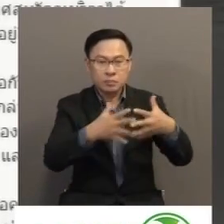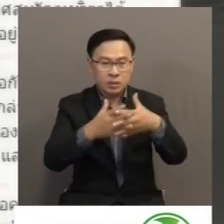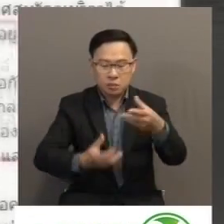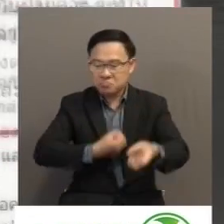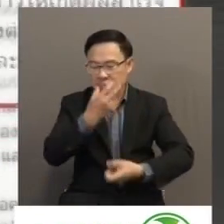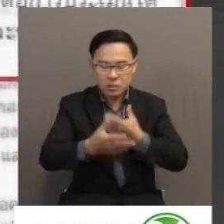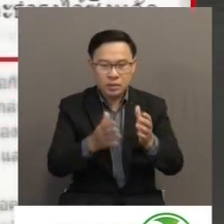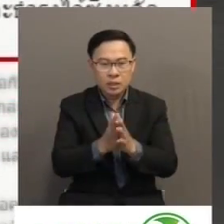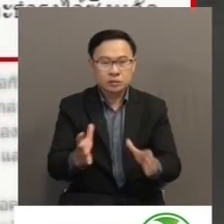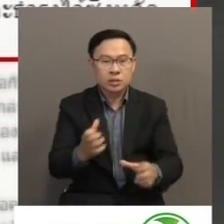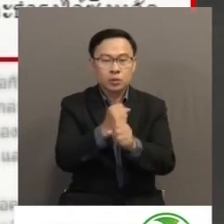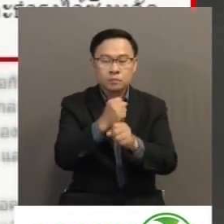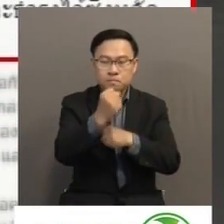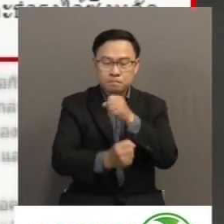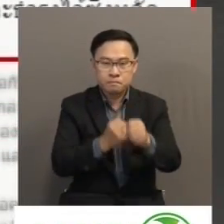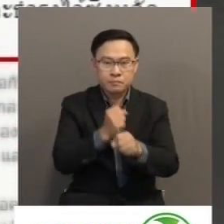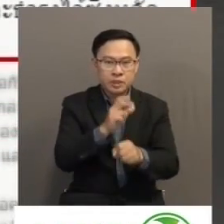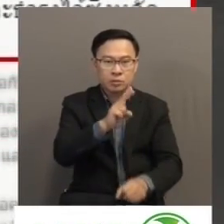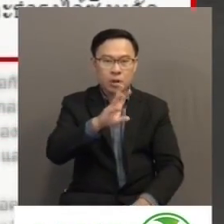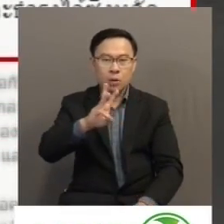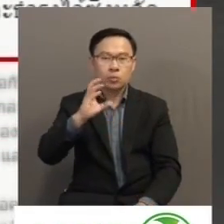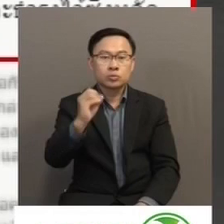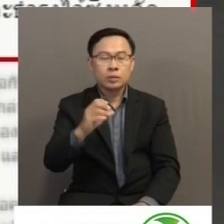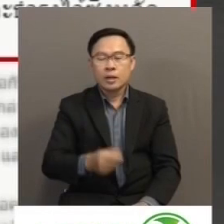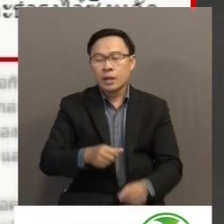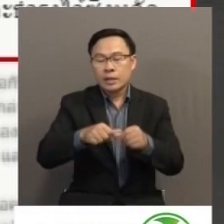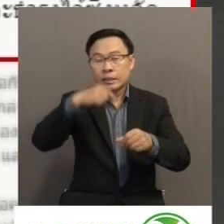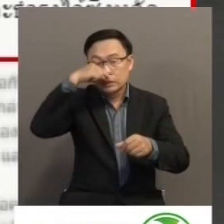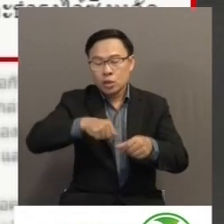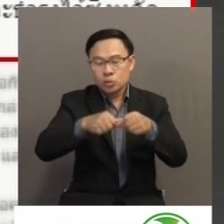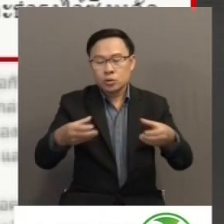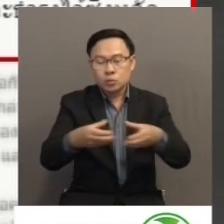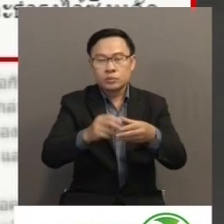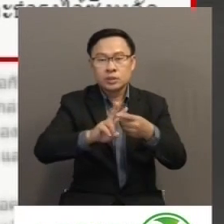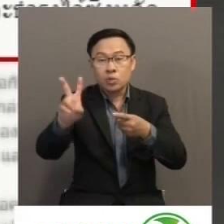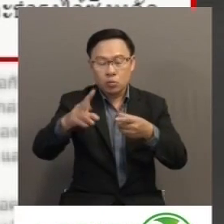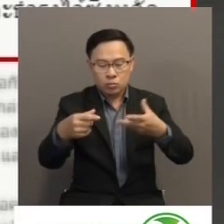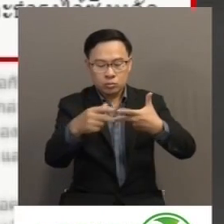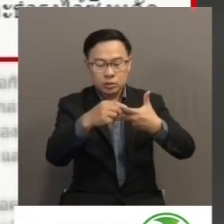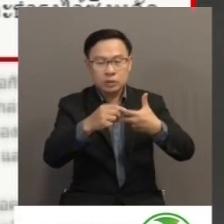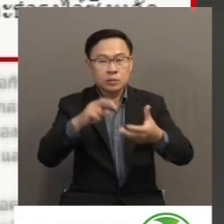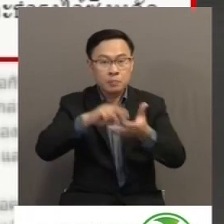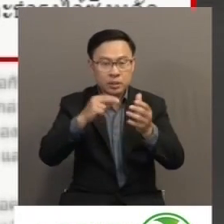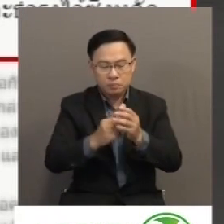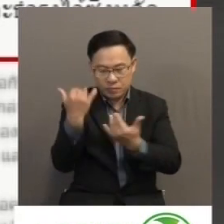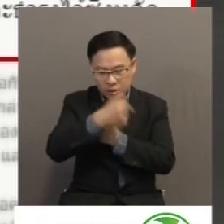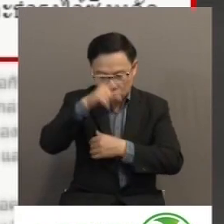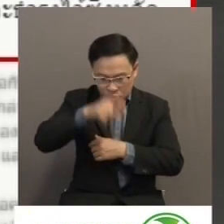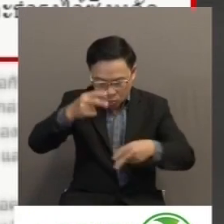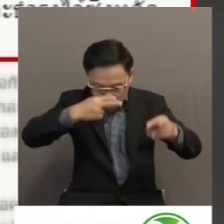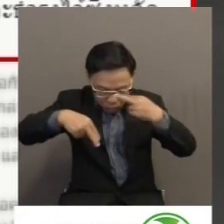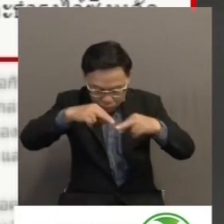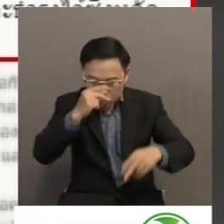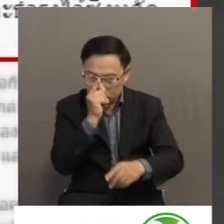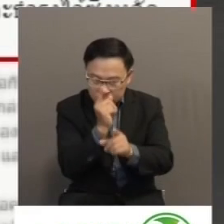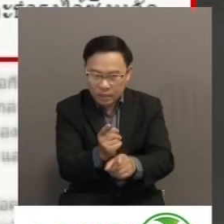ำปี2560ค่ะก็ให้ไทยยังคงอันดับไว้อยู่ในกลุ่มที่2บัญชีรายชื่อประเทศที่ต้องจับตามองTier 2